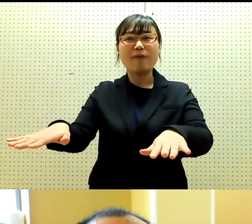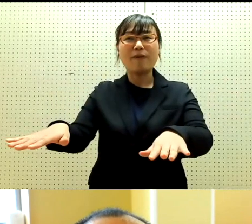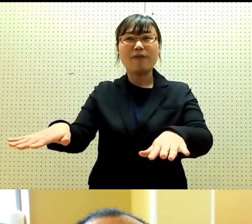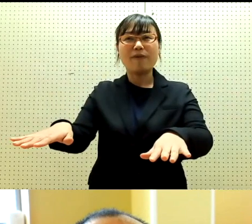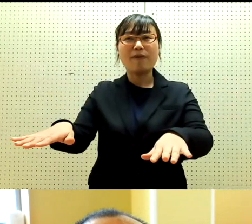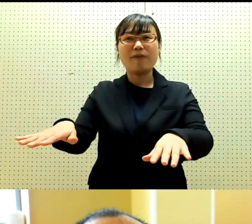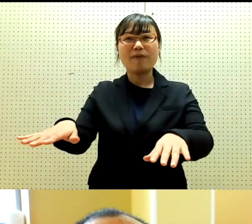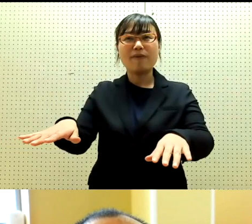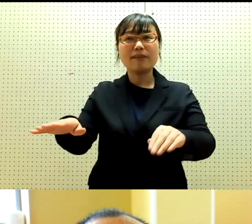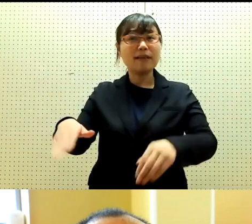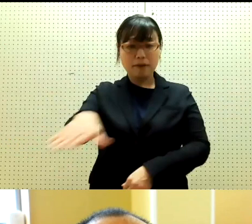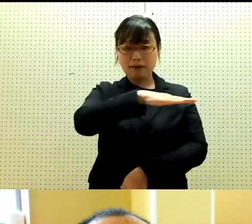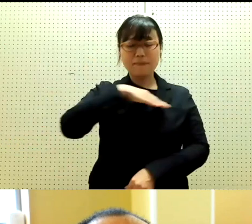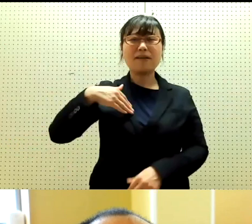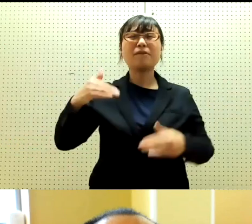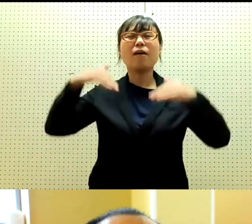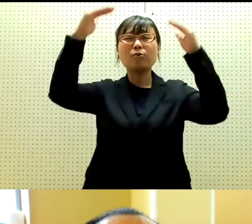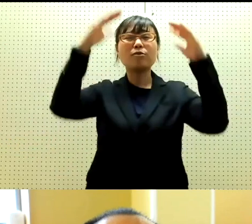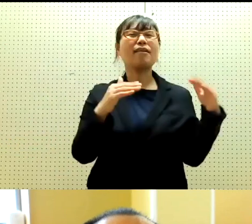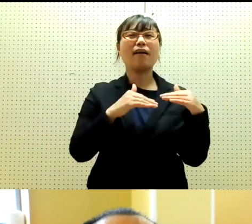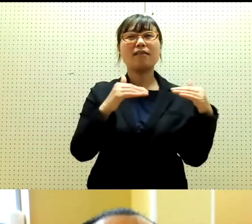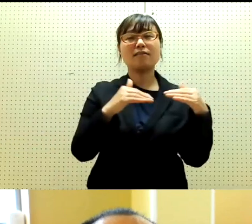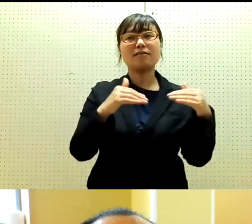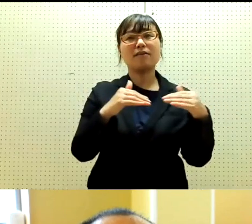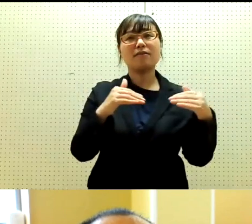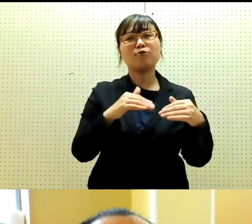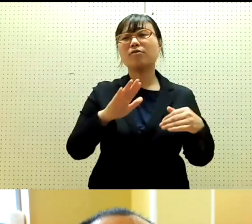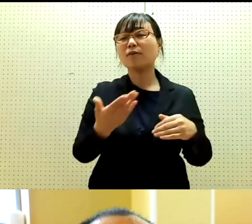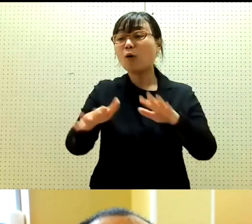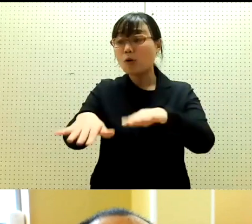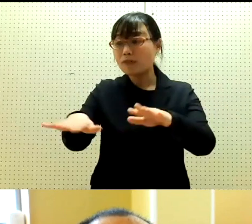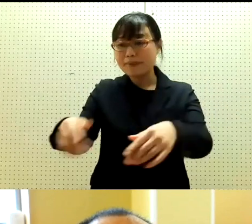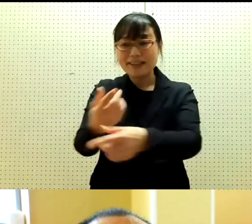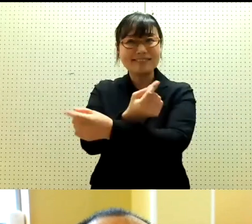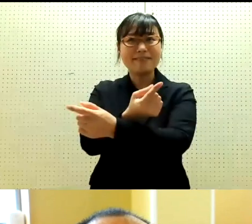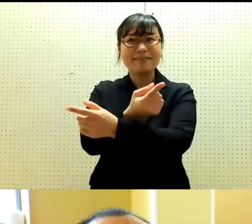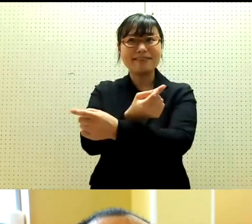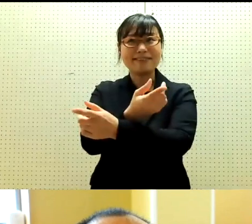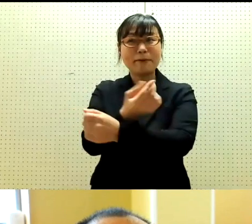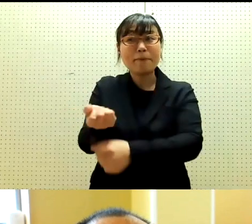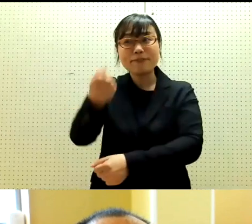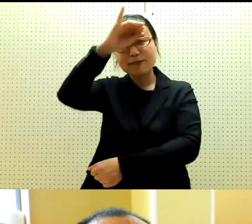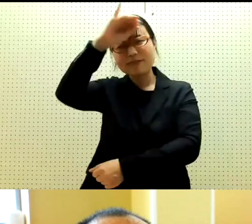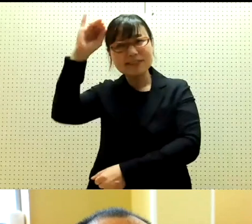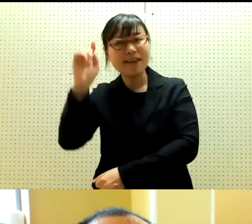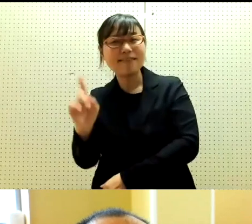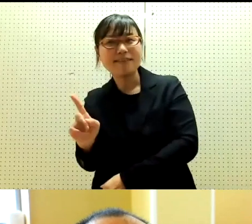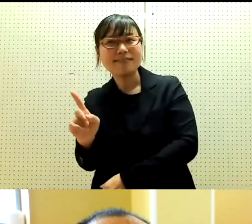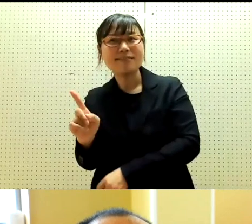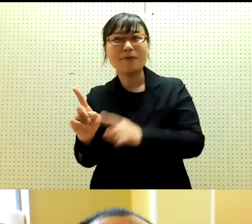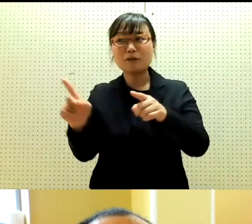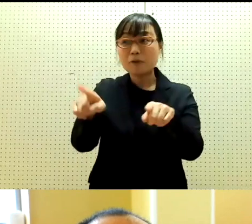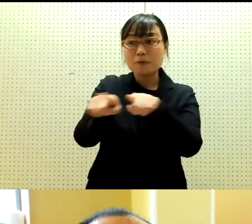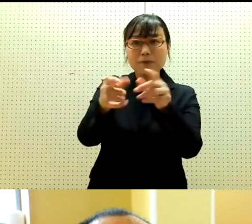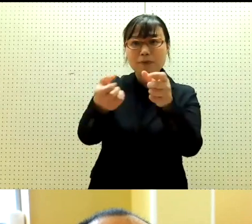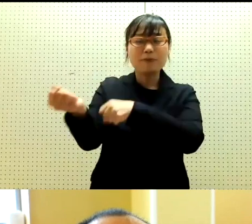で話してるんですけど、やっぱり子どもたち同士がどういう知恵を持っていて、それをどうやって共有していくのかって